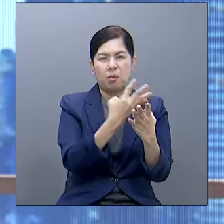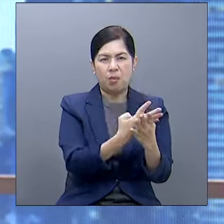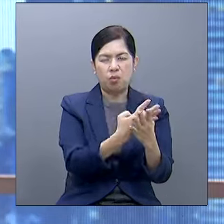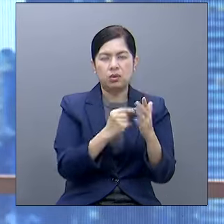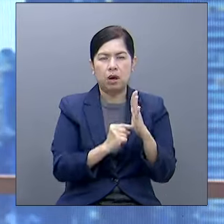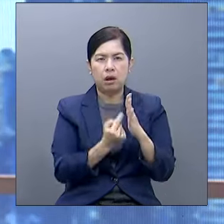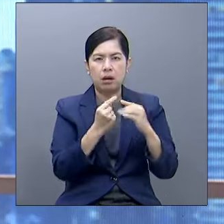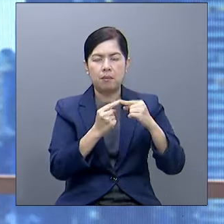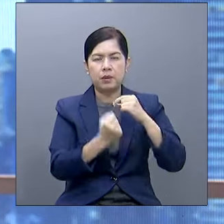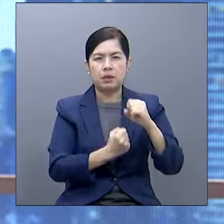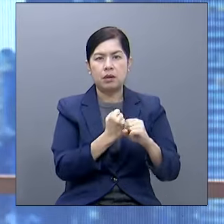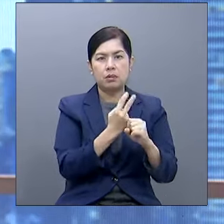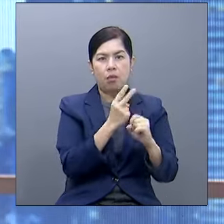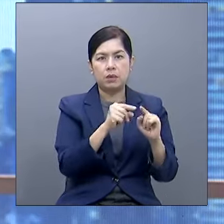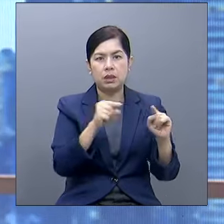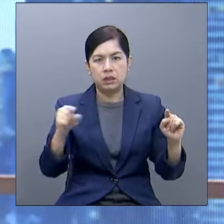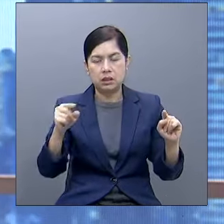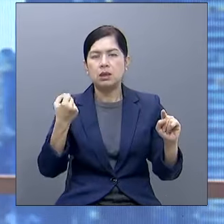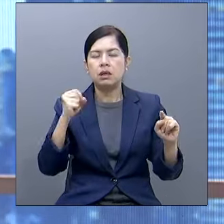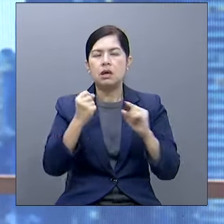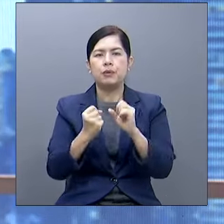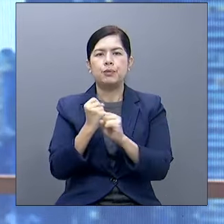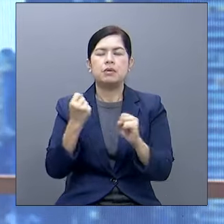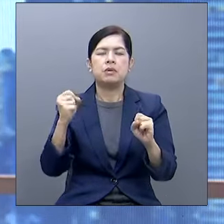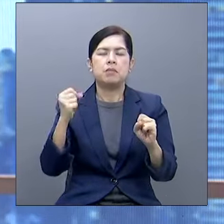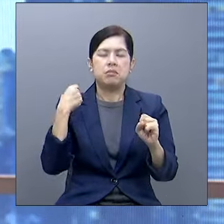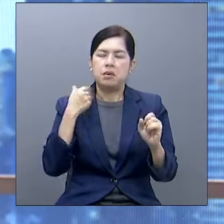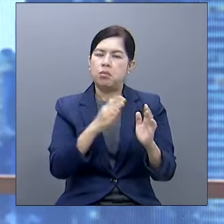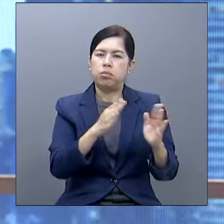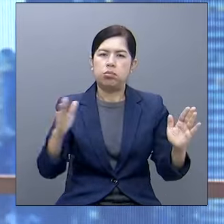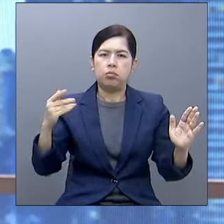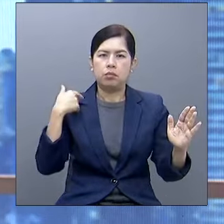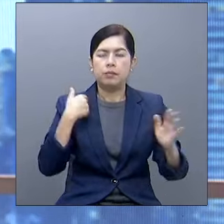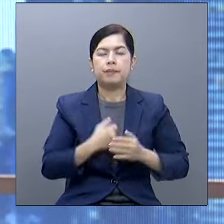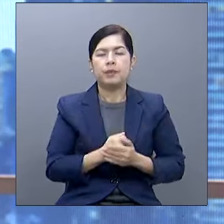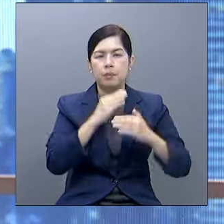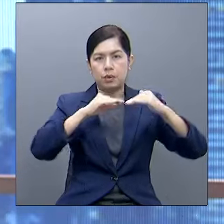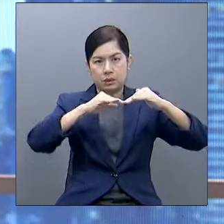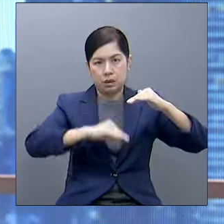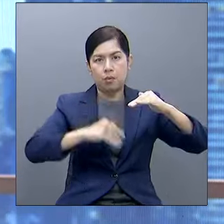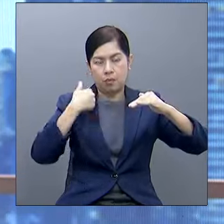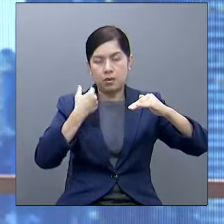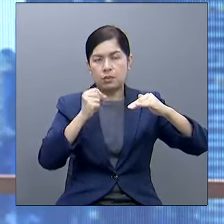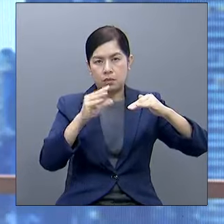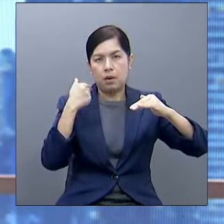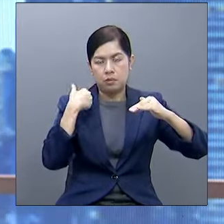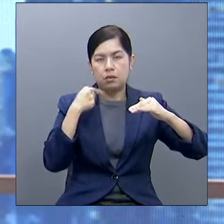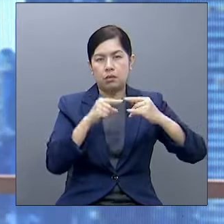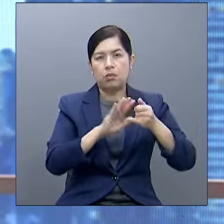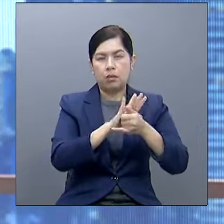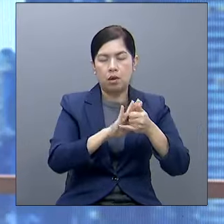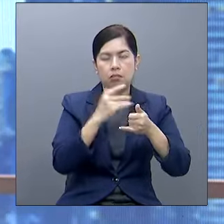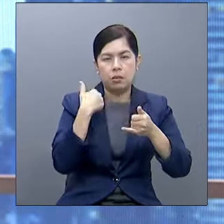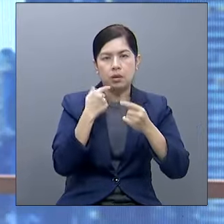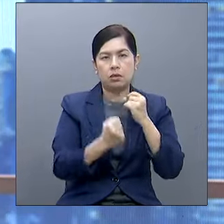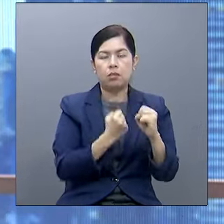ำเนี่ยมันคือ2ปีจนถึง10ปีถ้าเด็กต่ำกว่า15เนี่ยโอ้โหโทษจำคุกเนี่ยถ้าเป็นกรณีพาไปอนาจารเนี่ย3ปีถึง20ปี